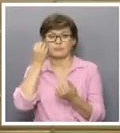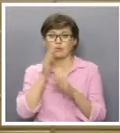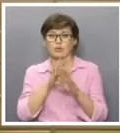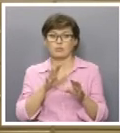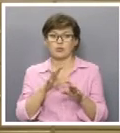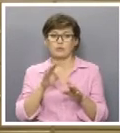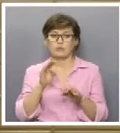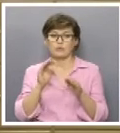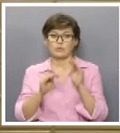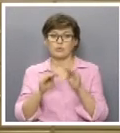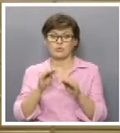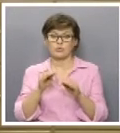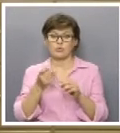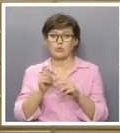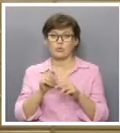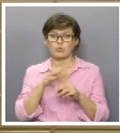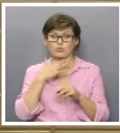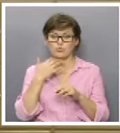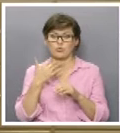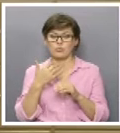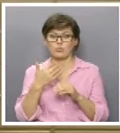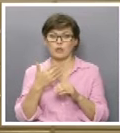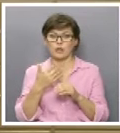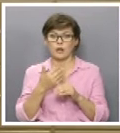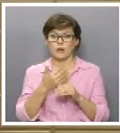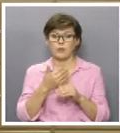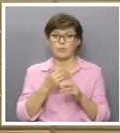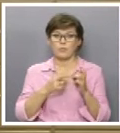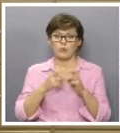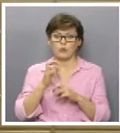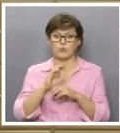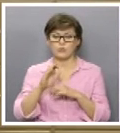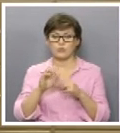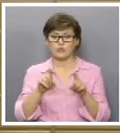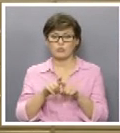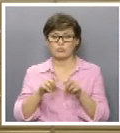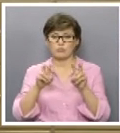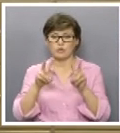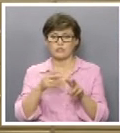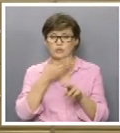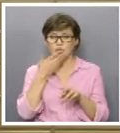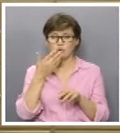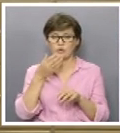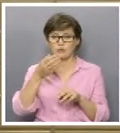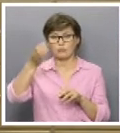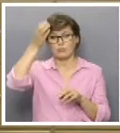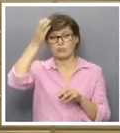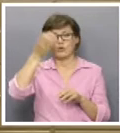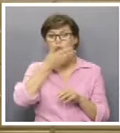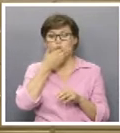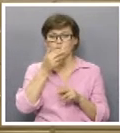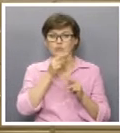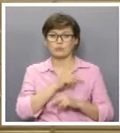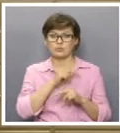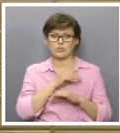де көлемі өте көп. Ондай өнімді негізінен мамандығы жоқ, біліксіз